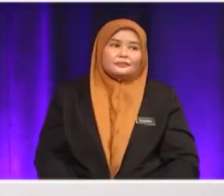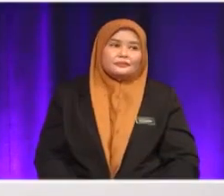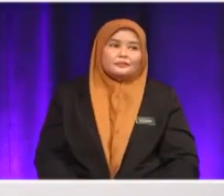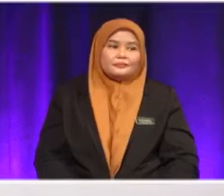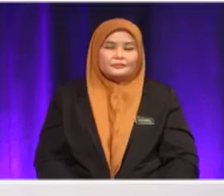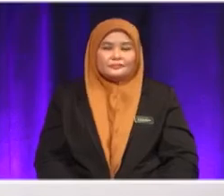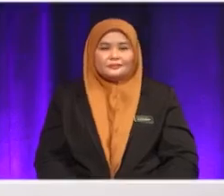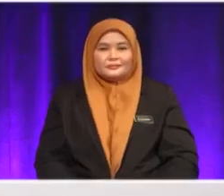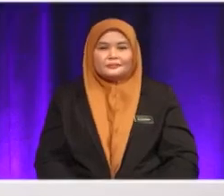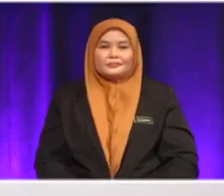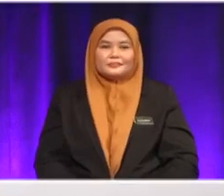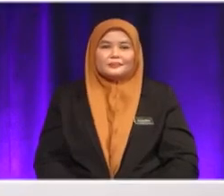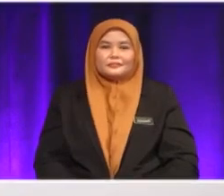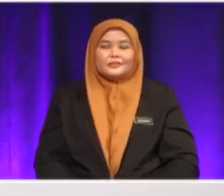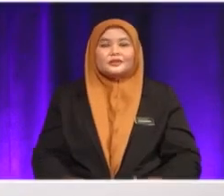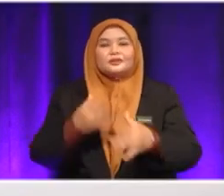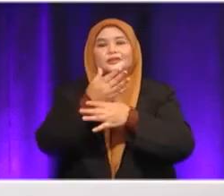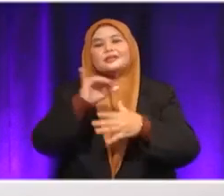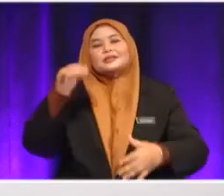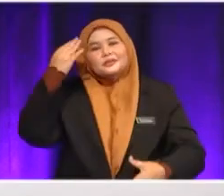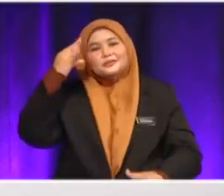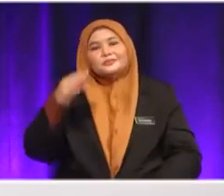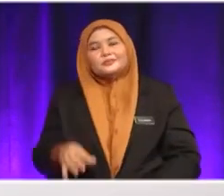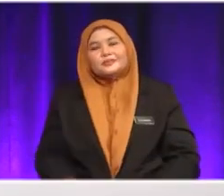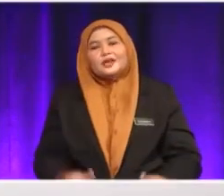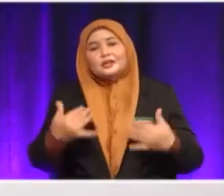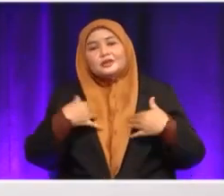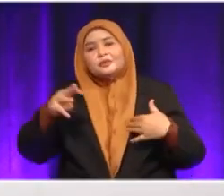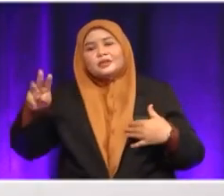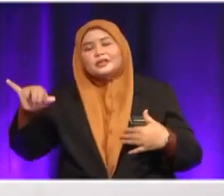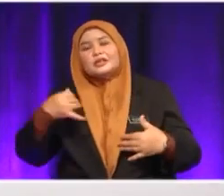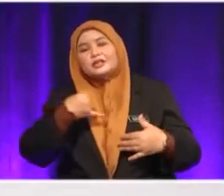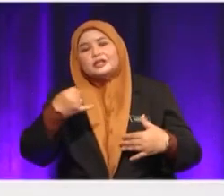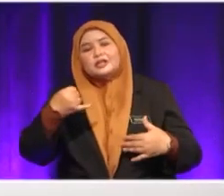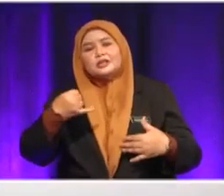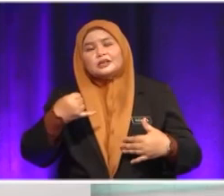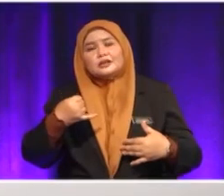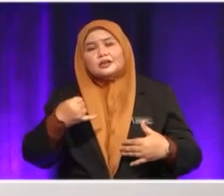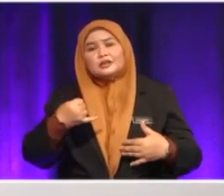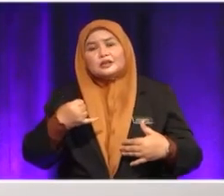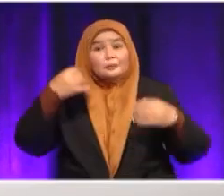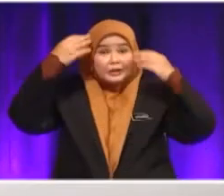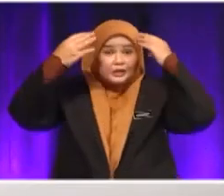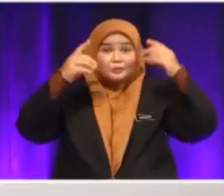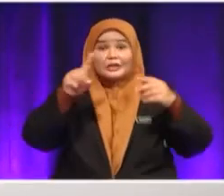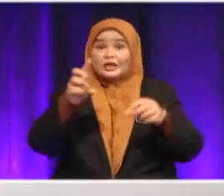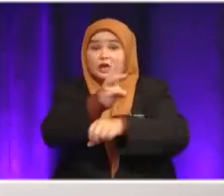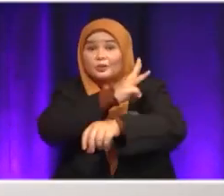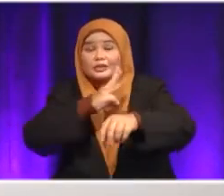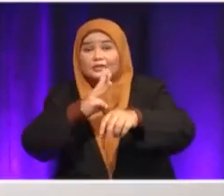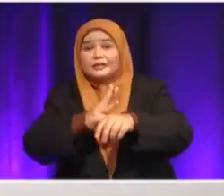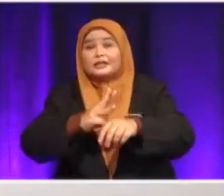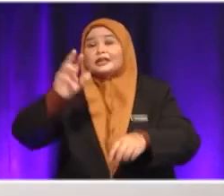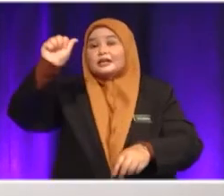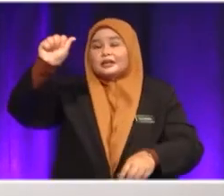Terima kasih seterusnya ingin melangsung ke mana-mana kawasan yang melebar